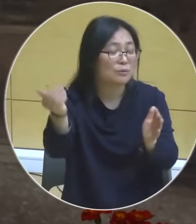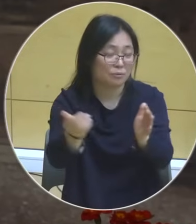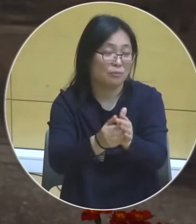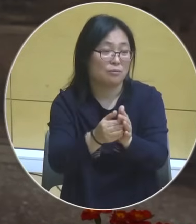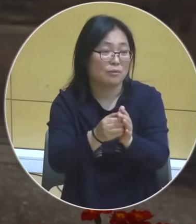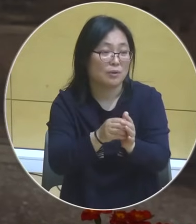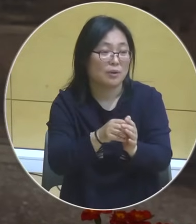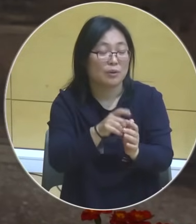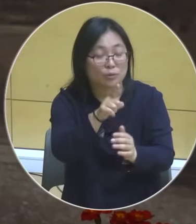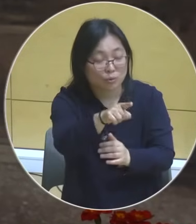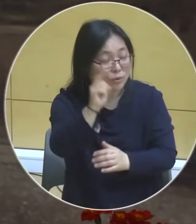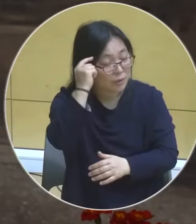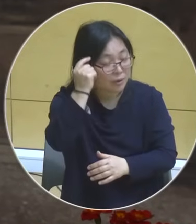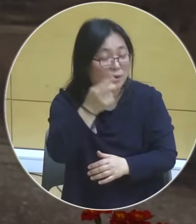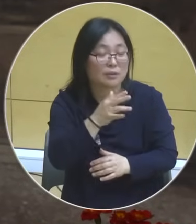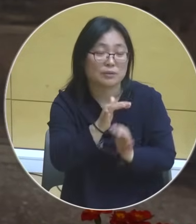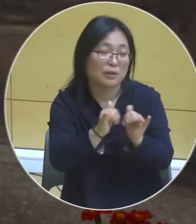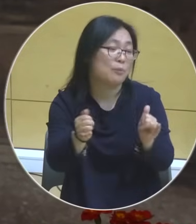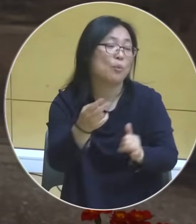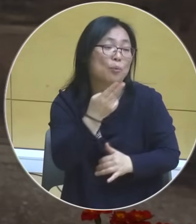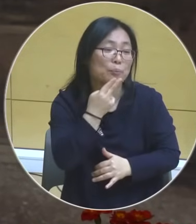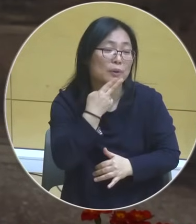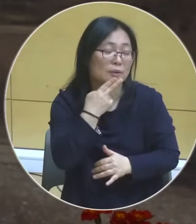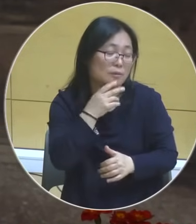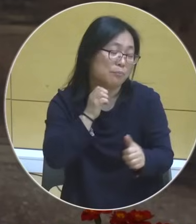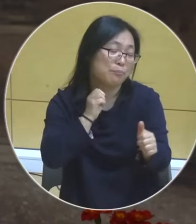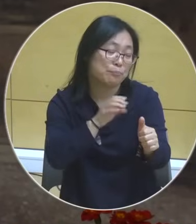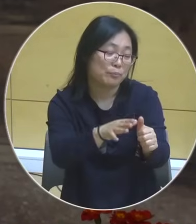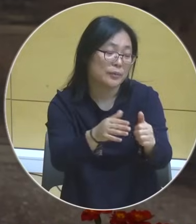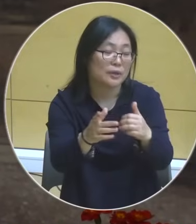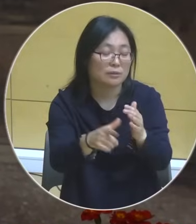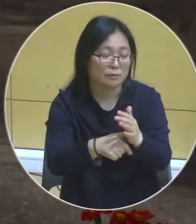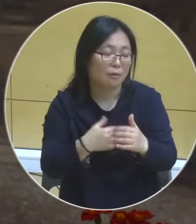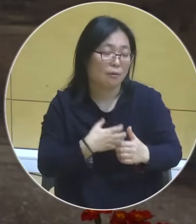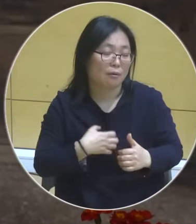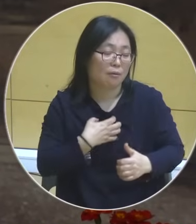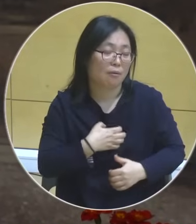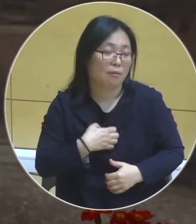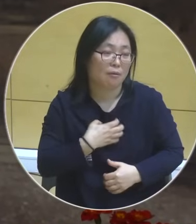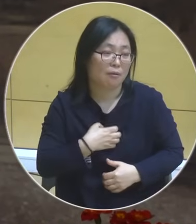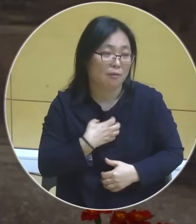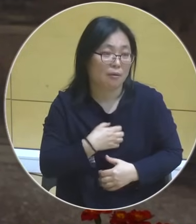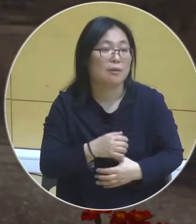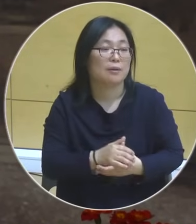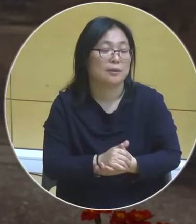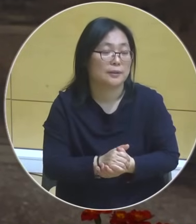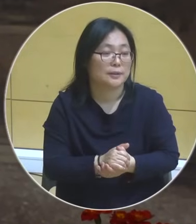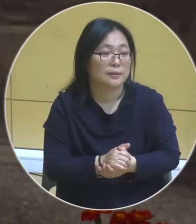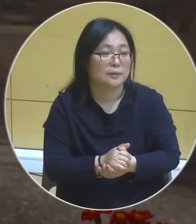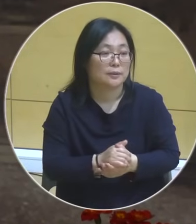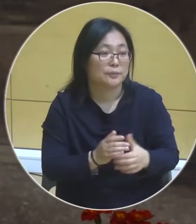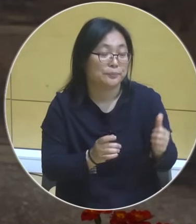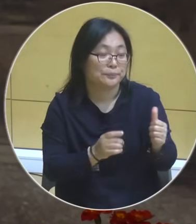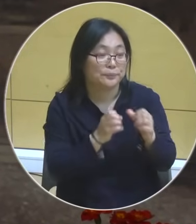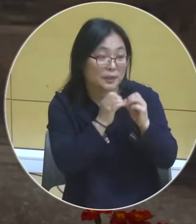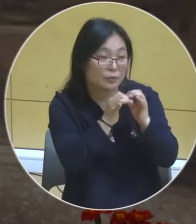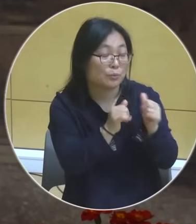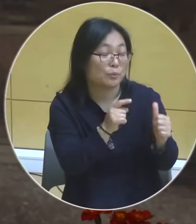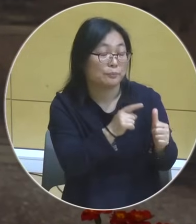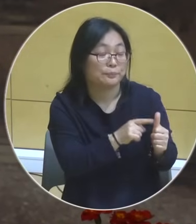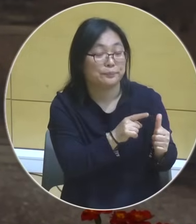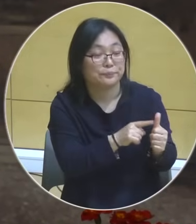존재야. 아무도 너를 생각하지 않아. 그 말만큼 그에게 괴로운 것은 없었습니다. 그가